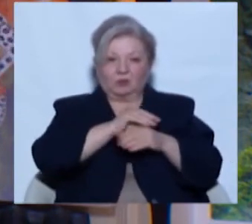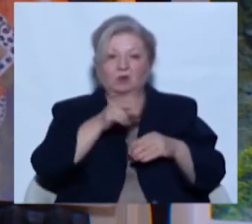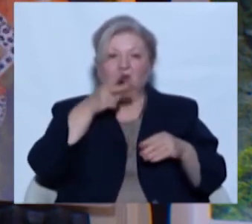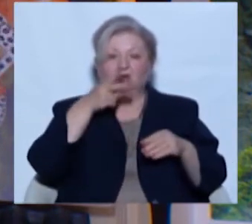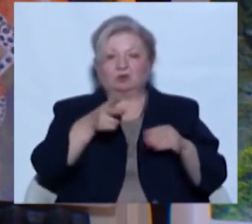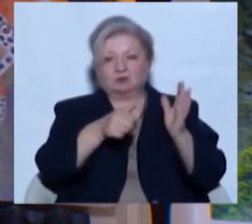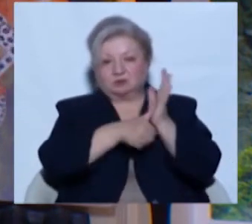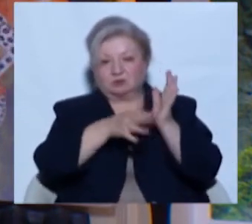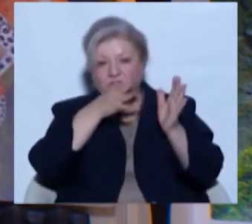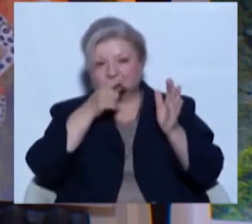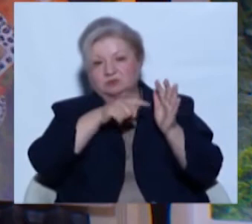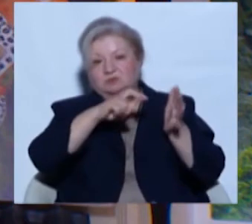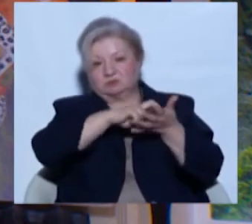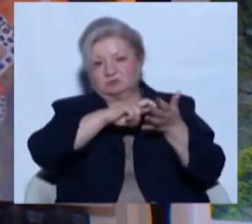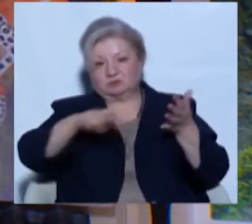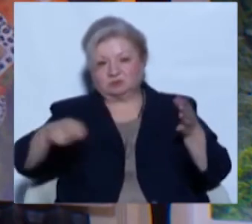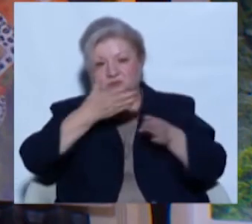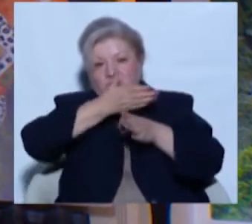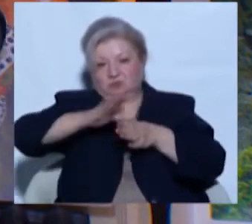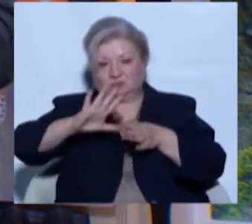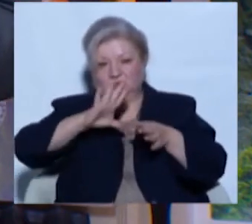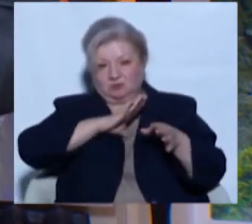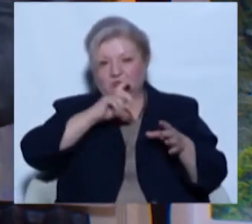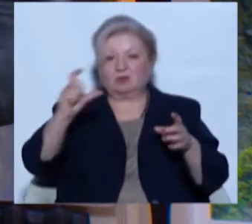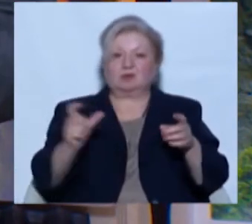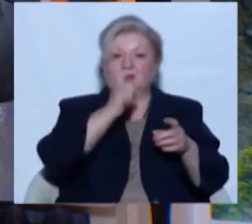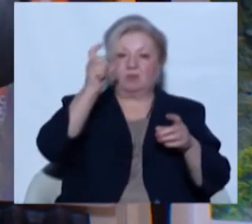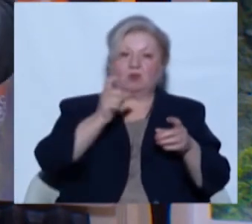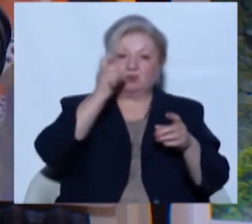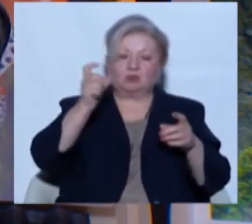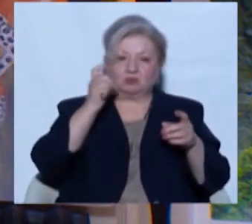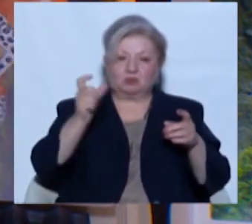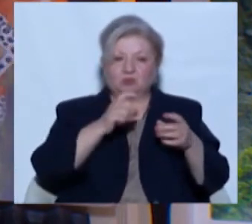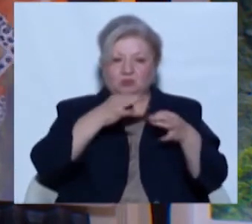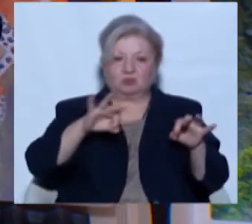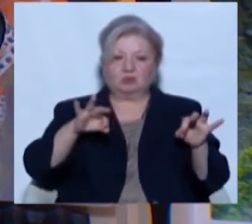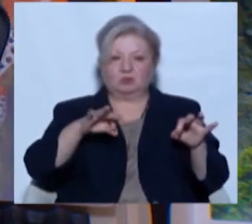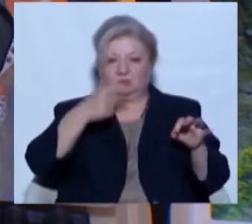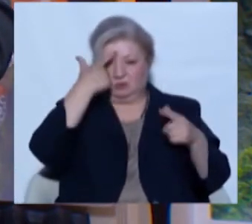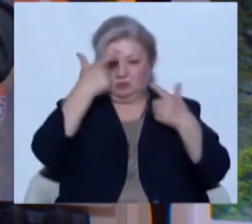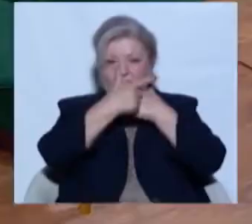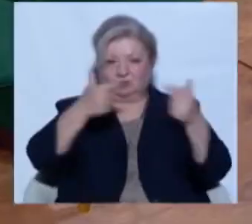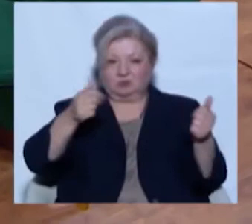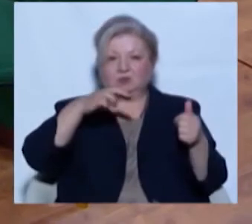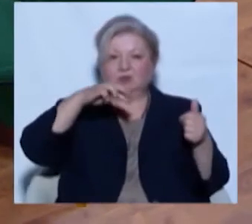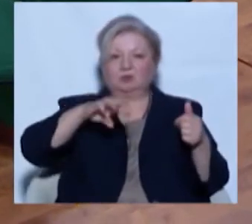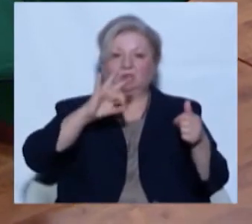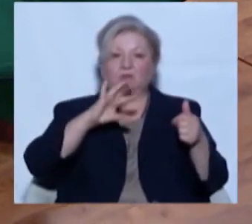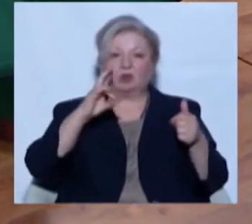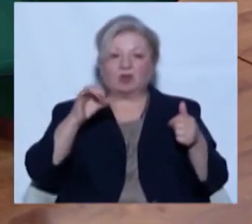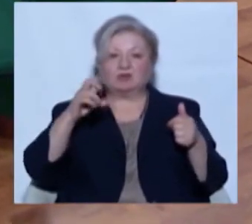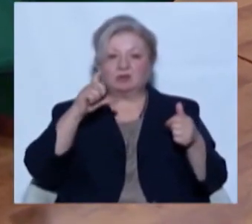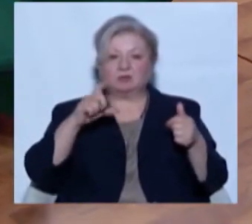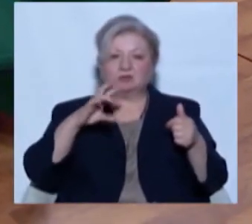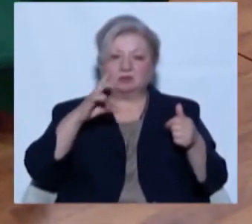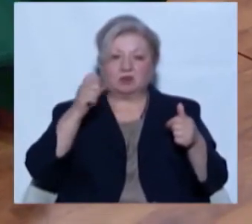2006 წელს, ის გამოეყო სერბეთს და დამოუკიდებელ სახელმწიფოდ მონტენეგრო არსებობს. სერბეთის ტერიტორიაზე,